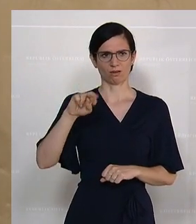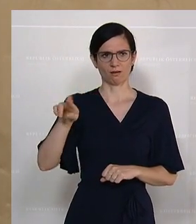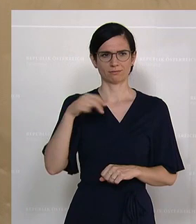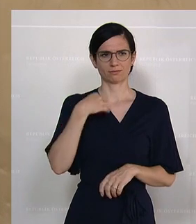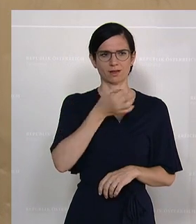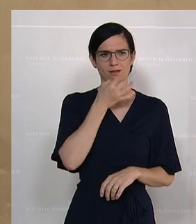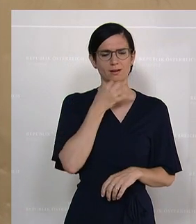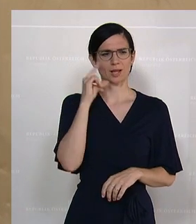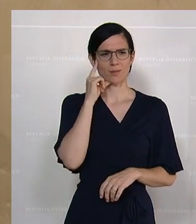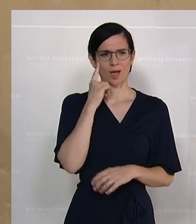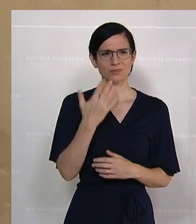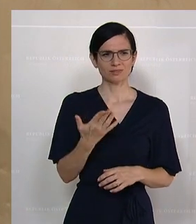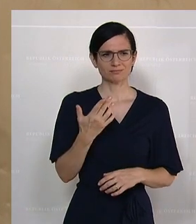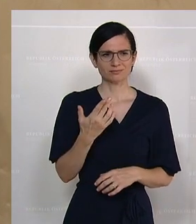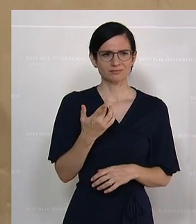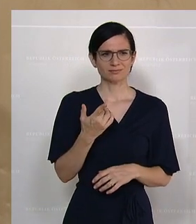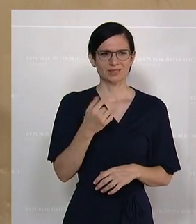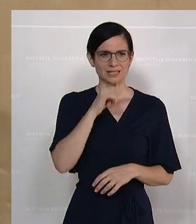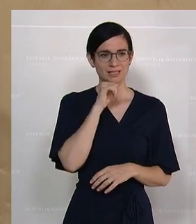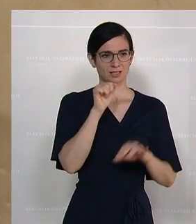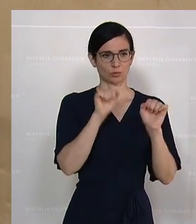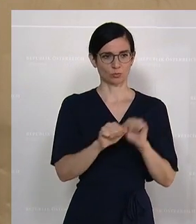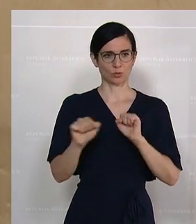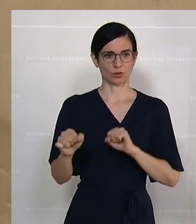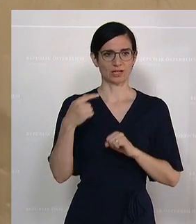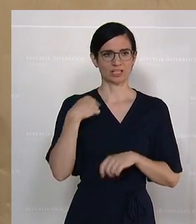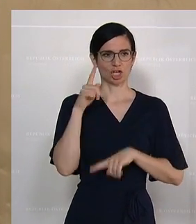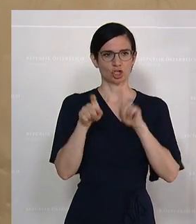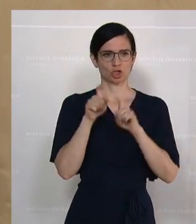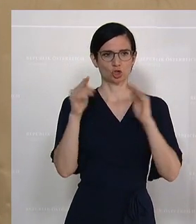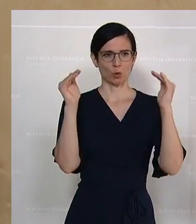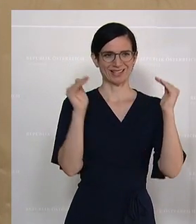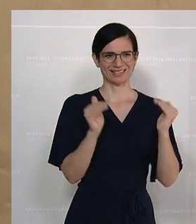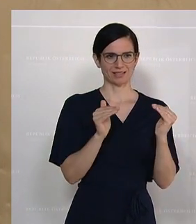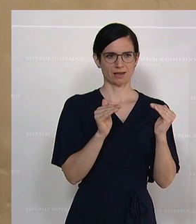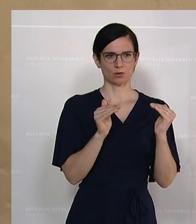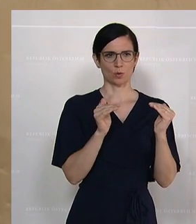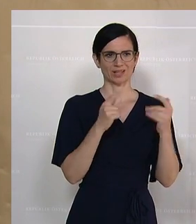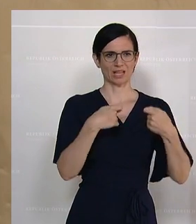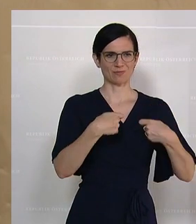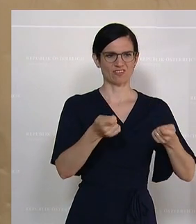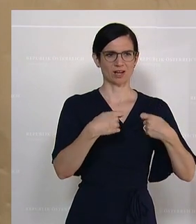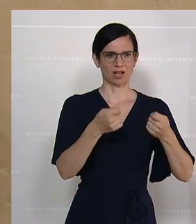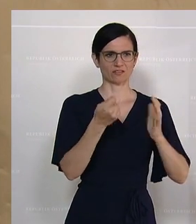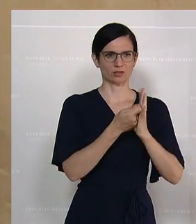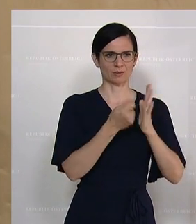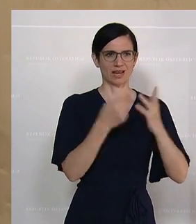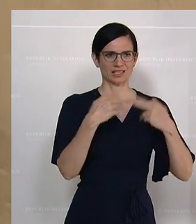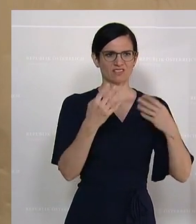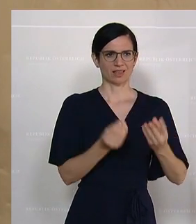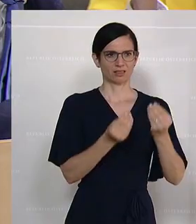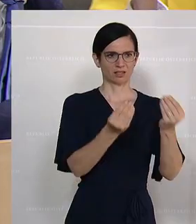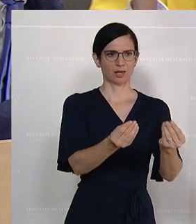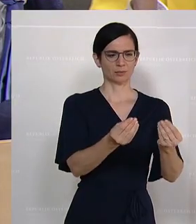seiner rede behauptet dass es nicht möglich ist steuersenkungen im verkaufspreis weiterzugeben